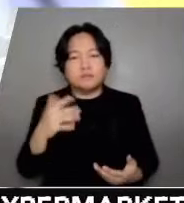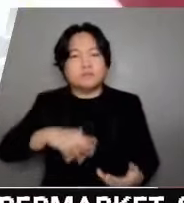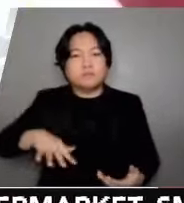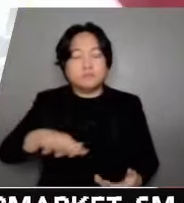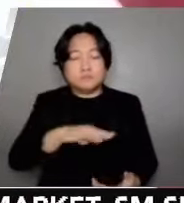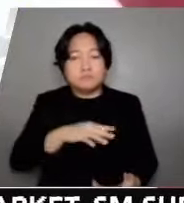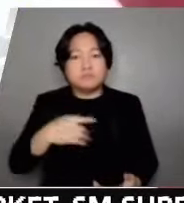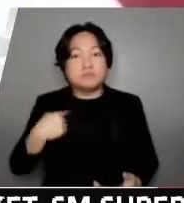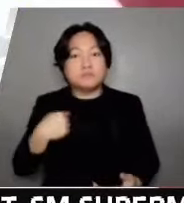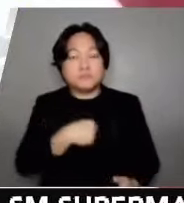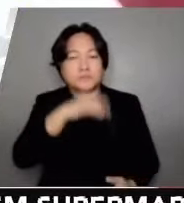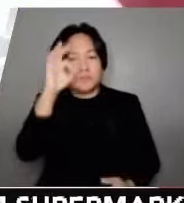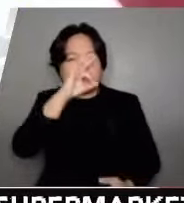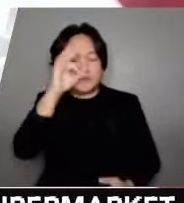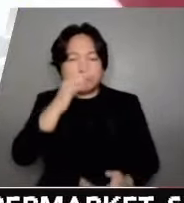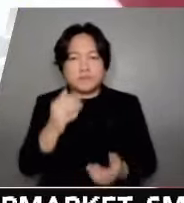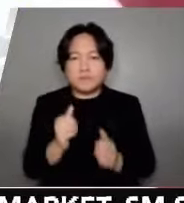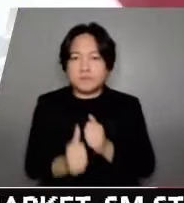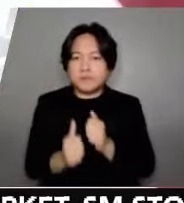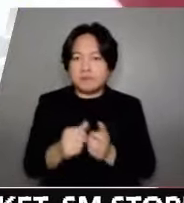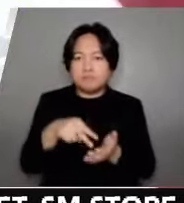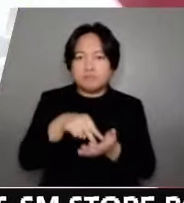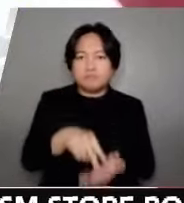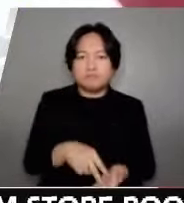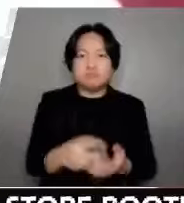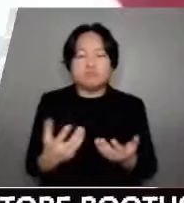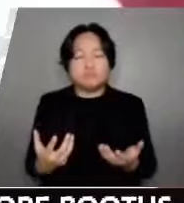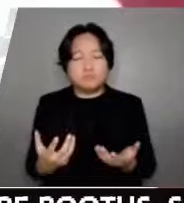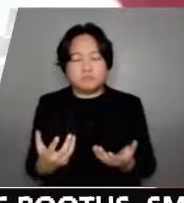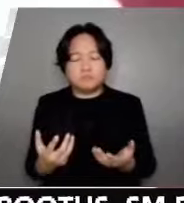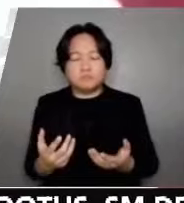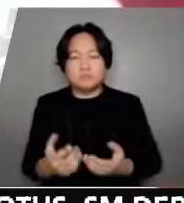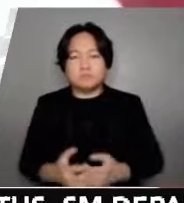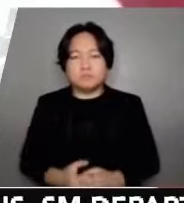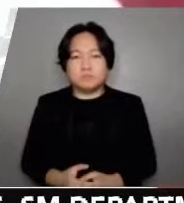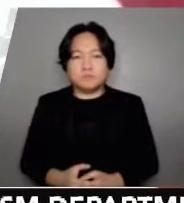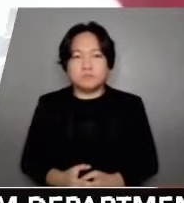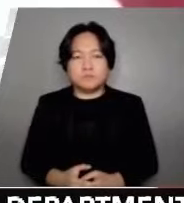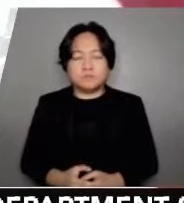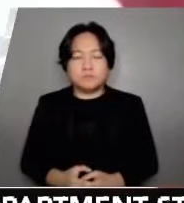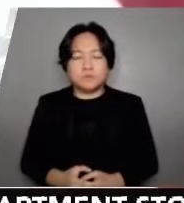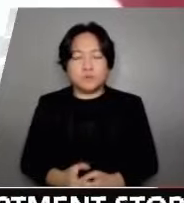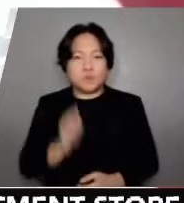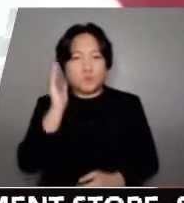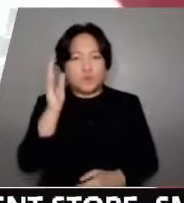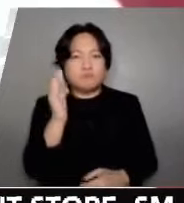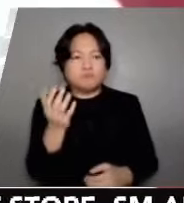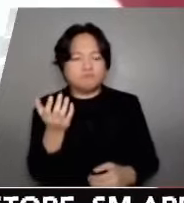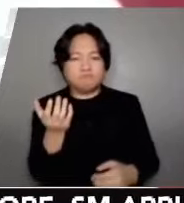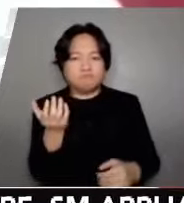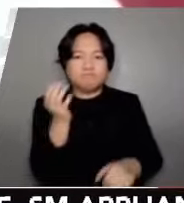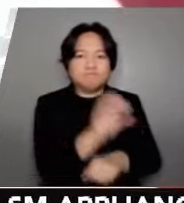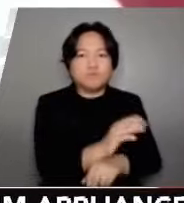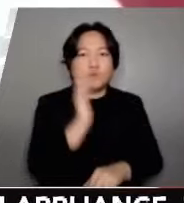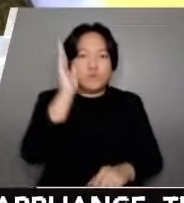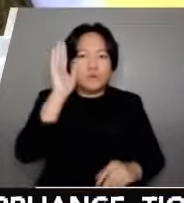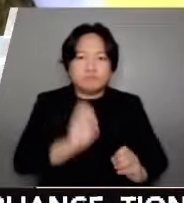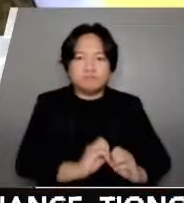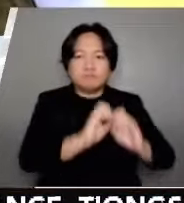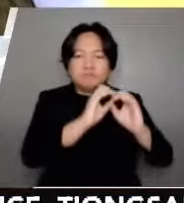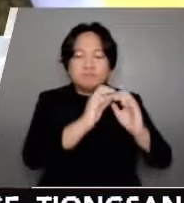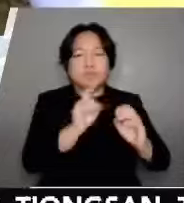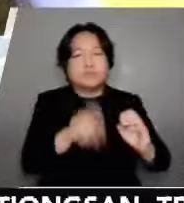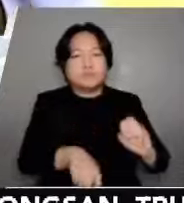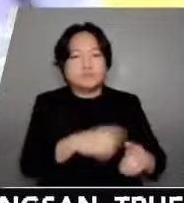Pilipino tayo. We will apply the same level of force that would allow us to defend ourselves.